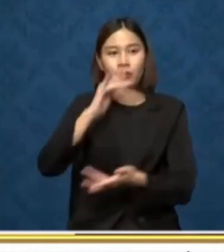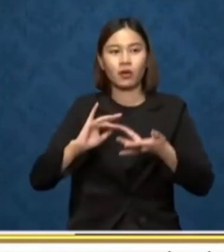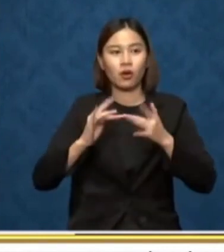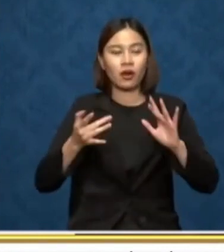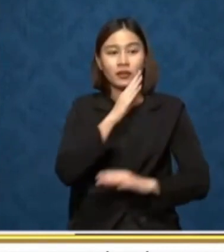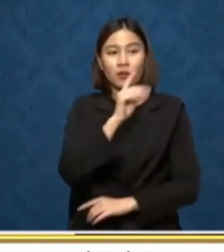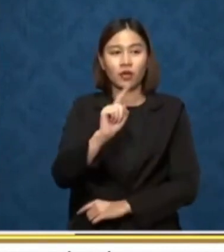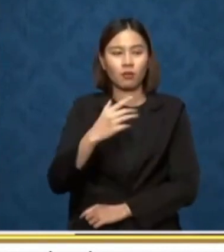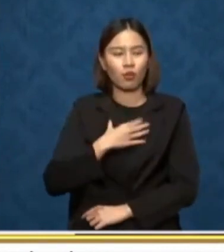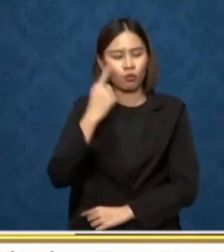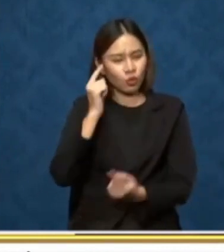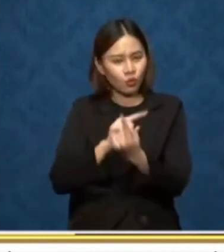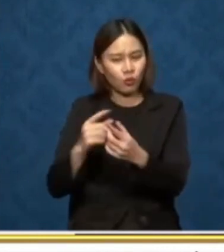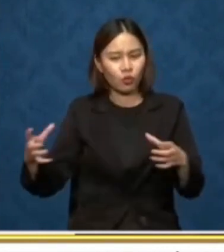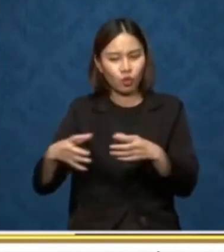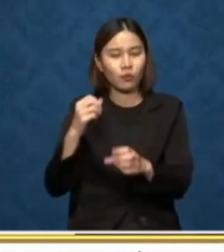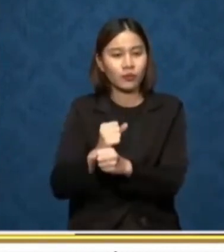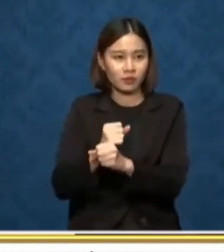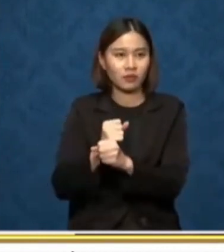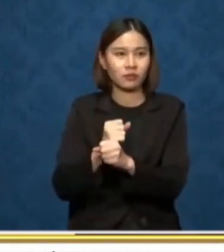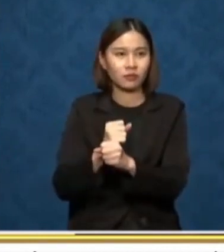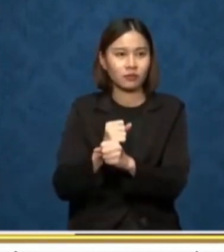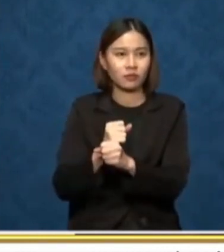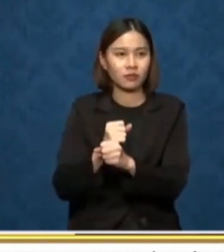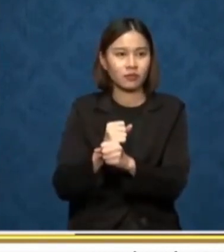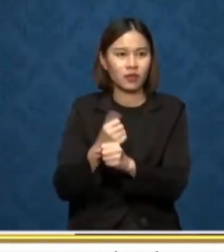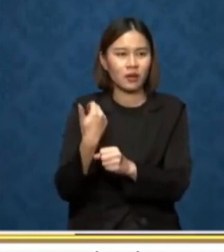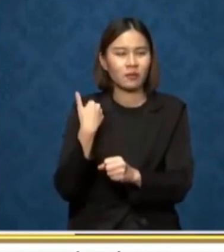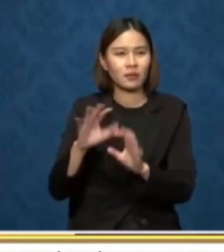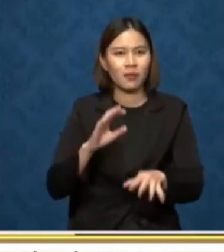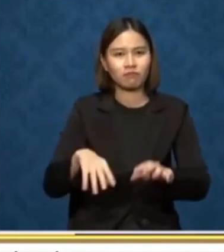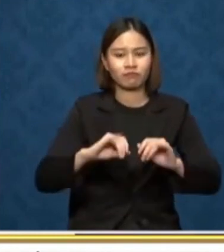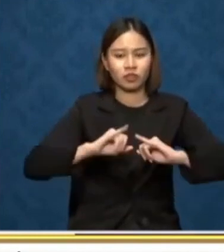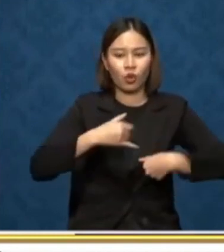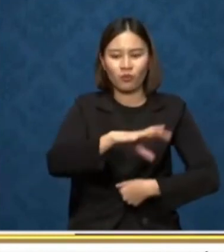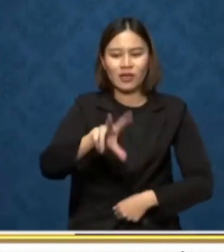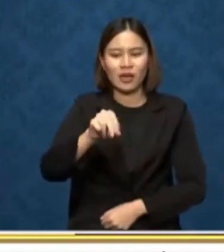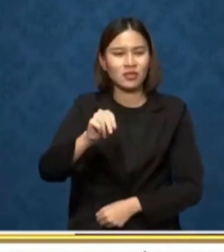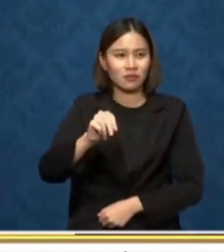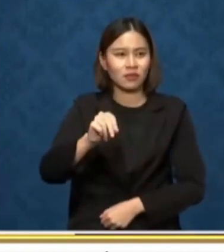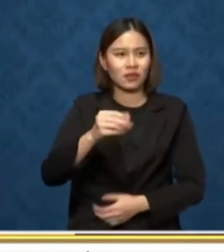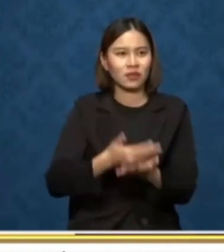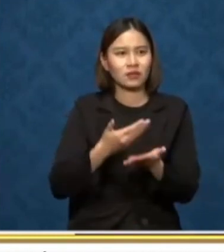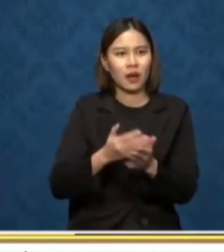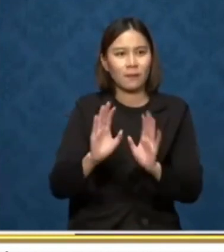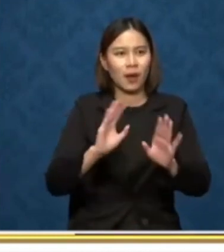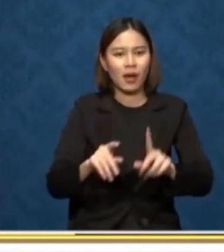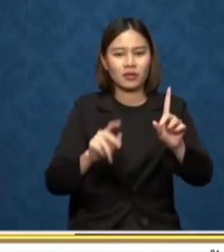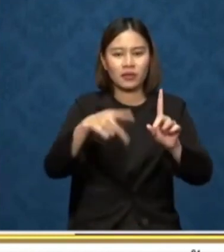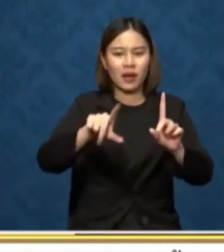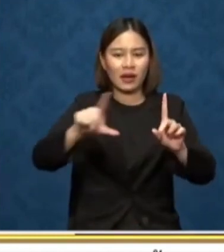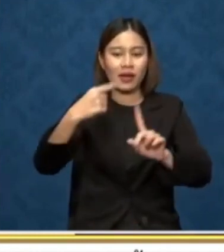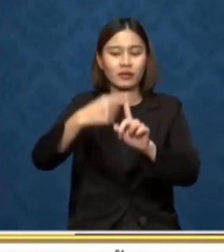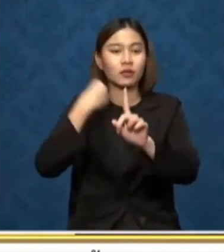ที่ผมรู้จักกับกลุ่มที่เขาทำเนี่ยของเขาแค่สัก30เจ้าเนี่ยครับเขาเก็บได้มาเจ้าประมาณ1,000 ล้านนะต่อเ